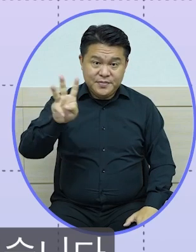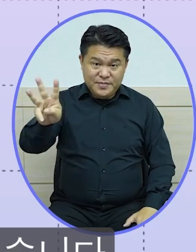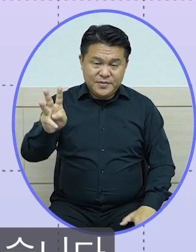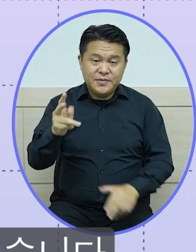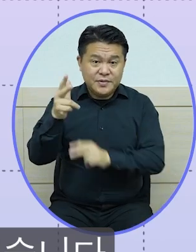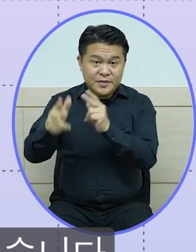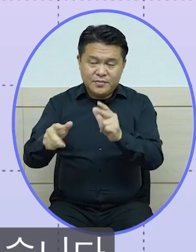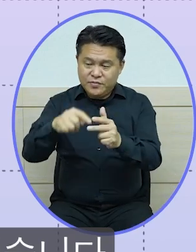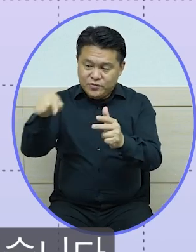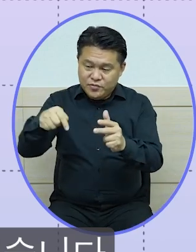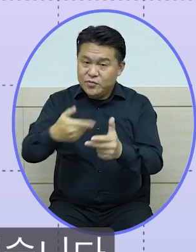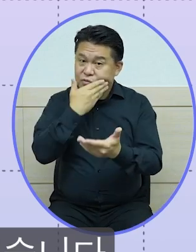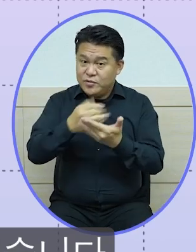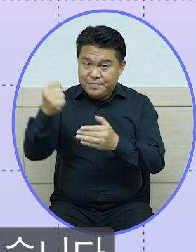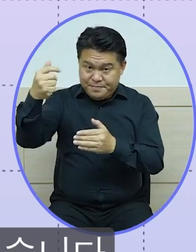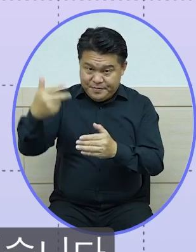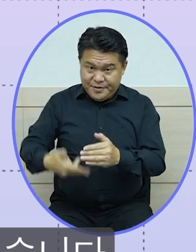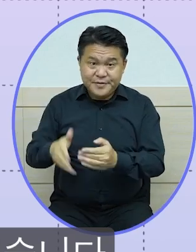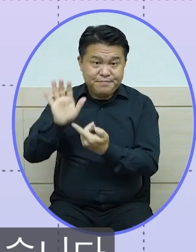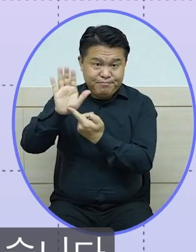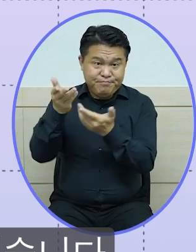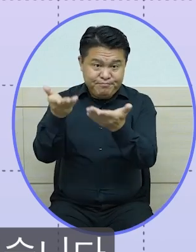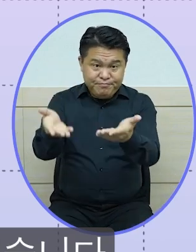대해 안내해 드리도록 하겠습니다.